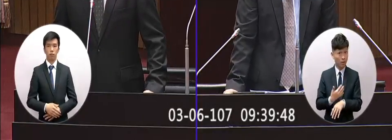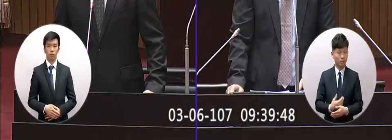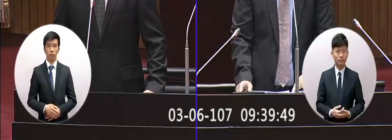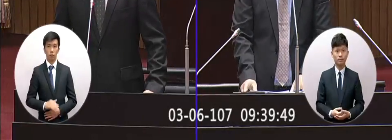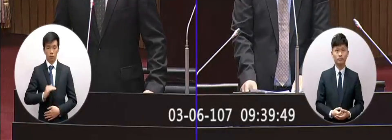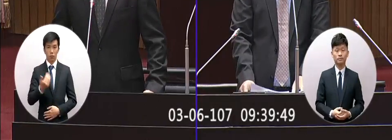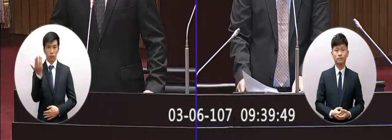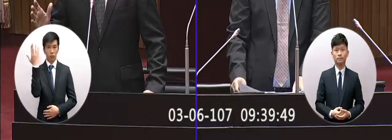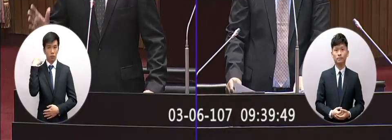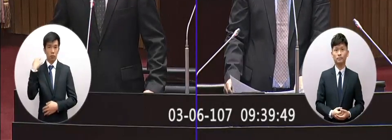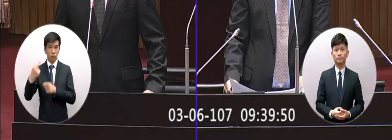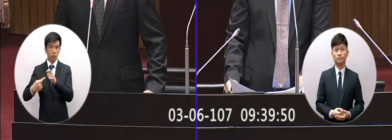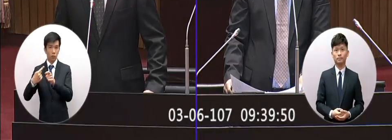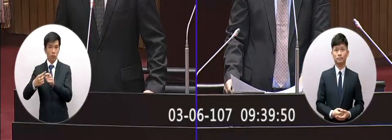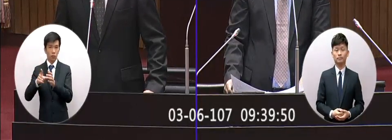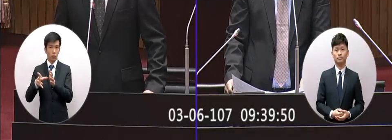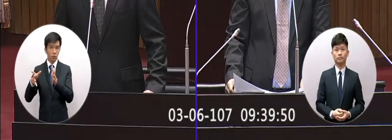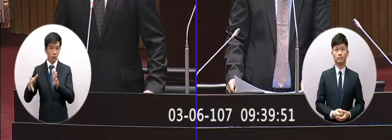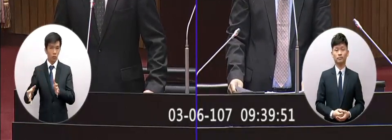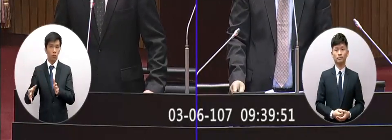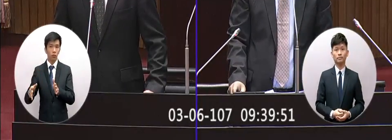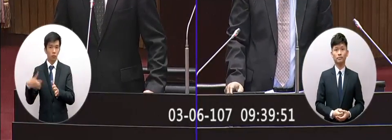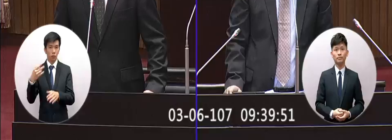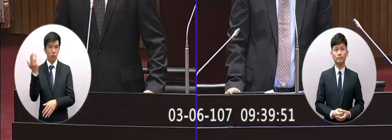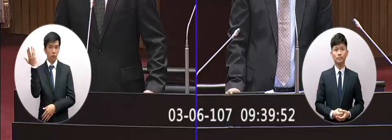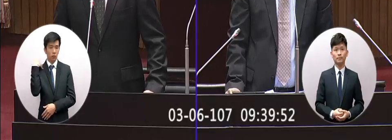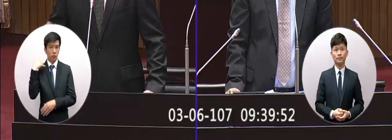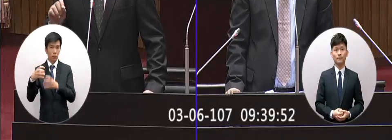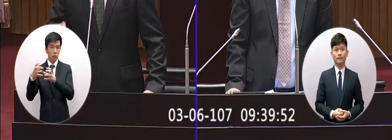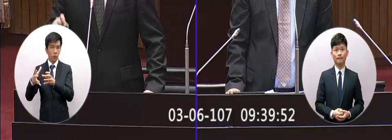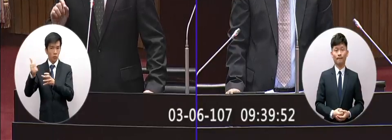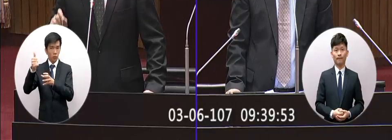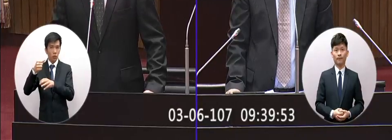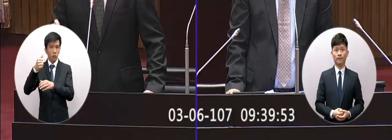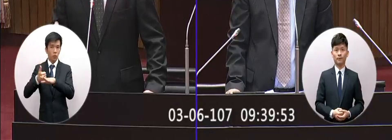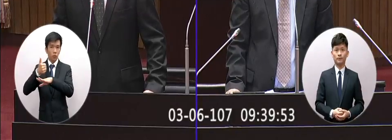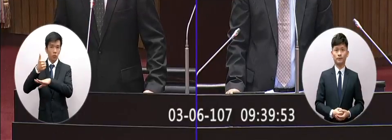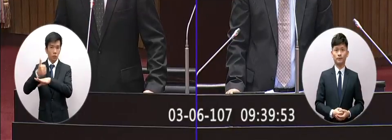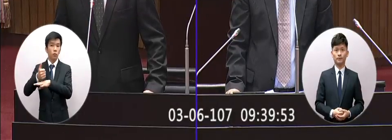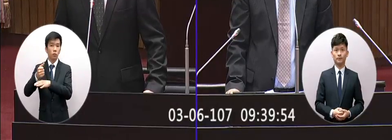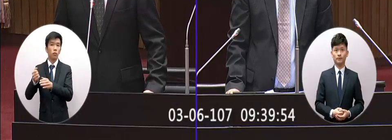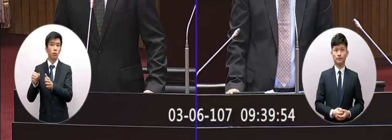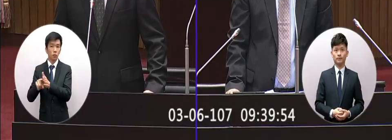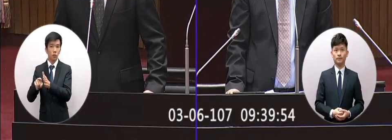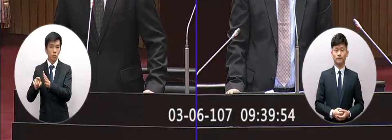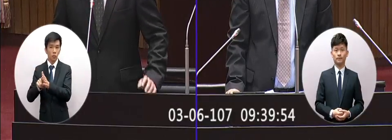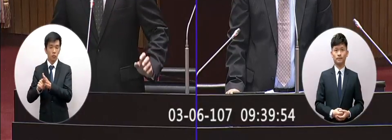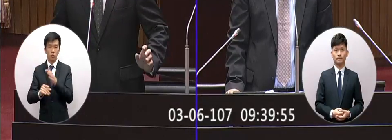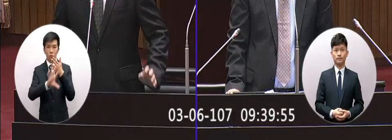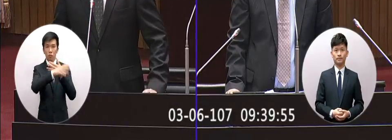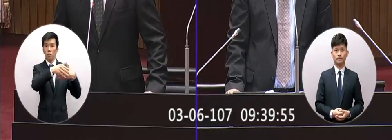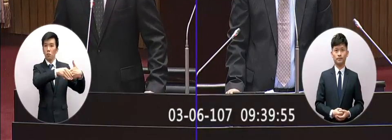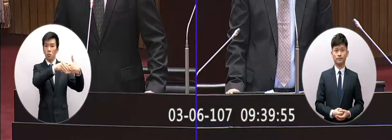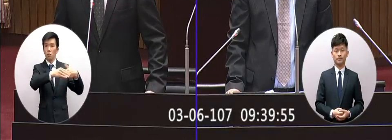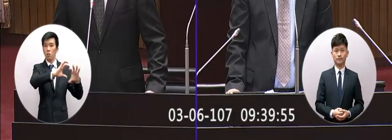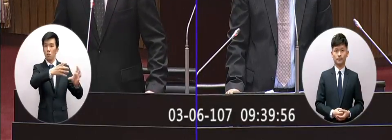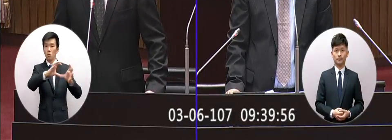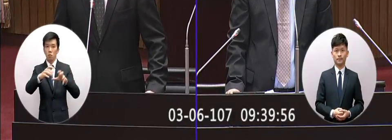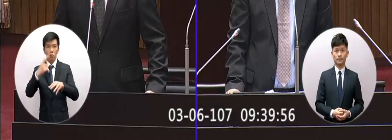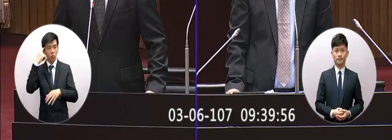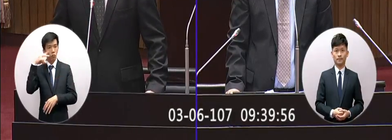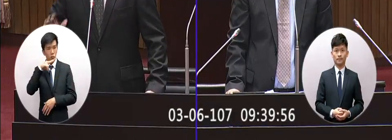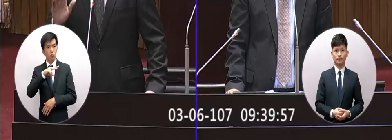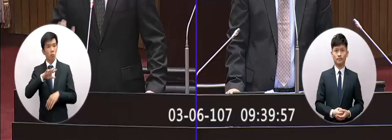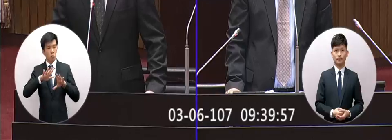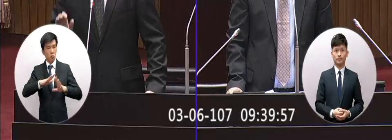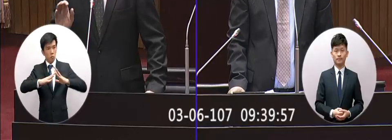一年多的这个时间，在李大为前部长的这个领导之下，我们跟邦交国之间的这个关系看起来是已经巩